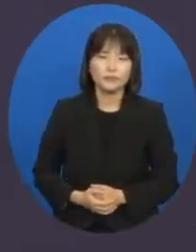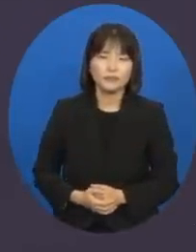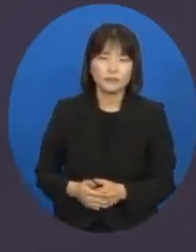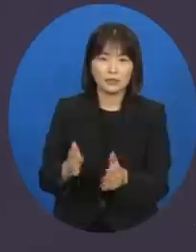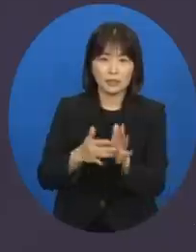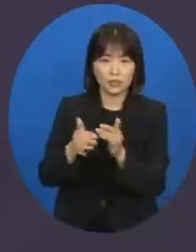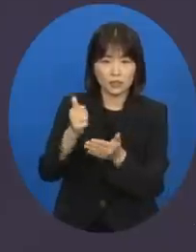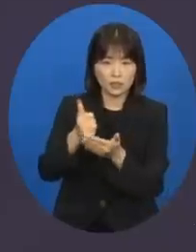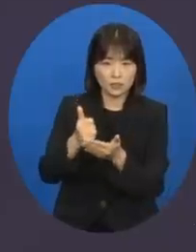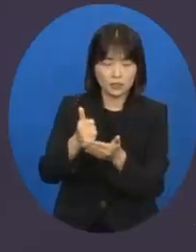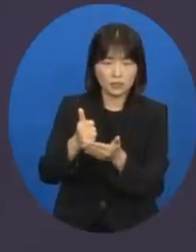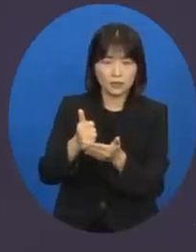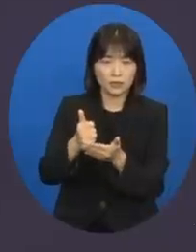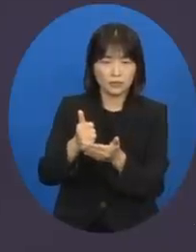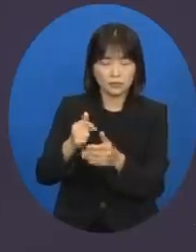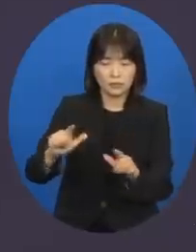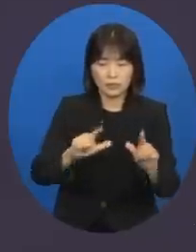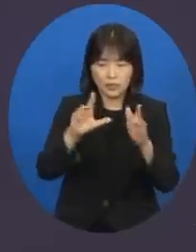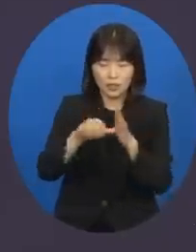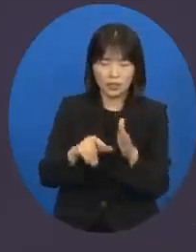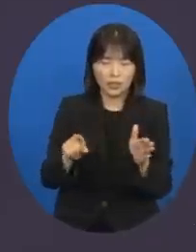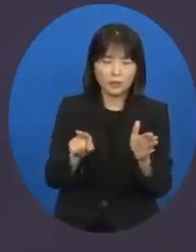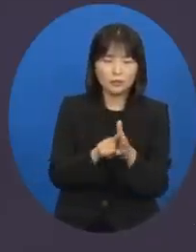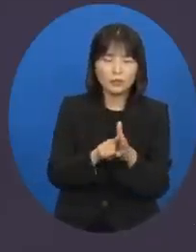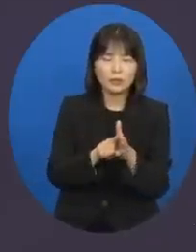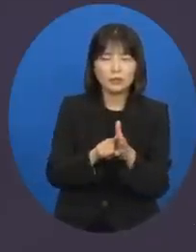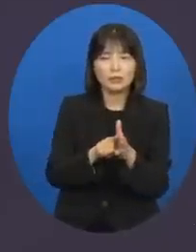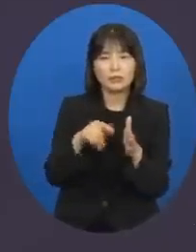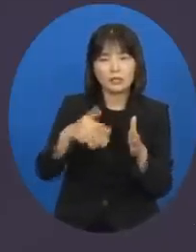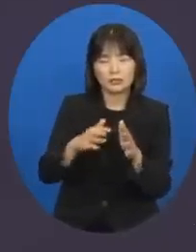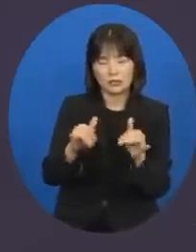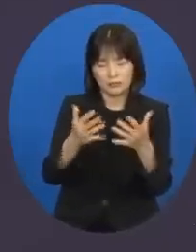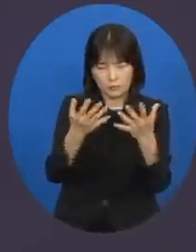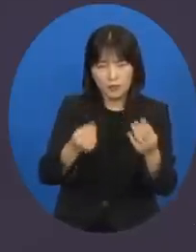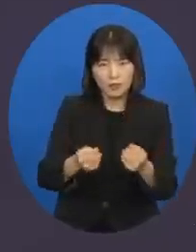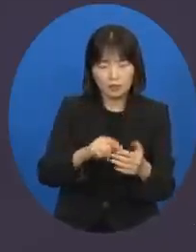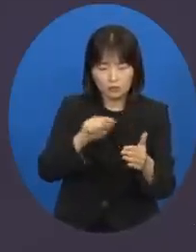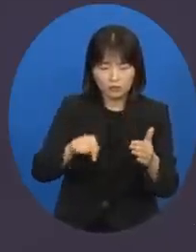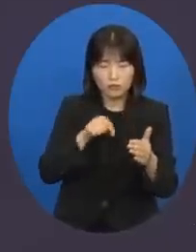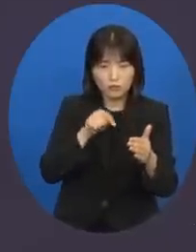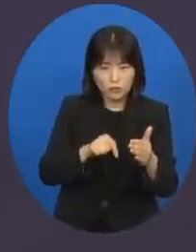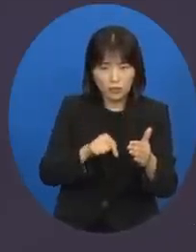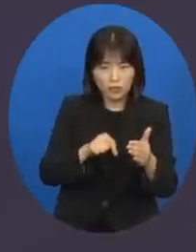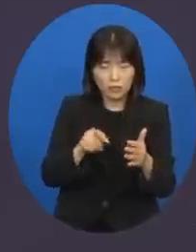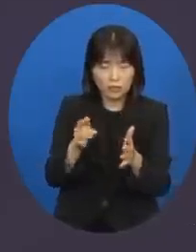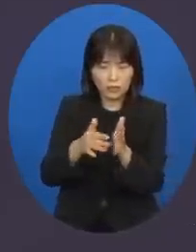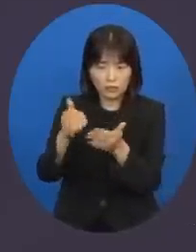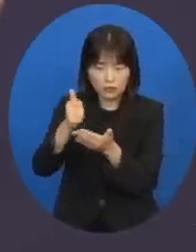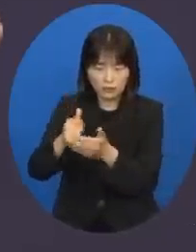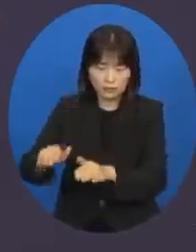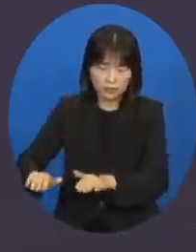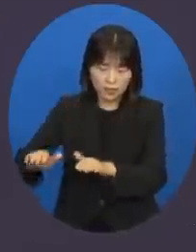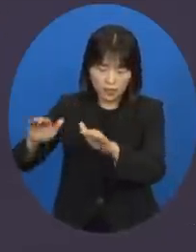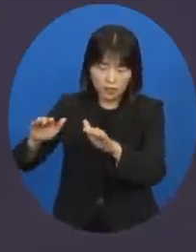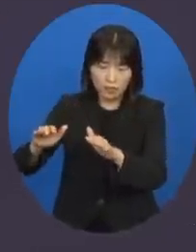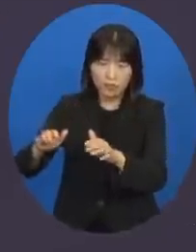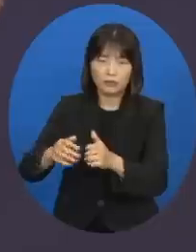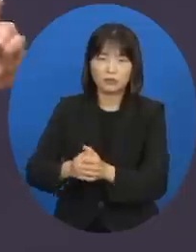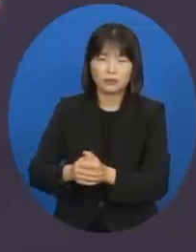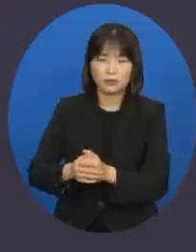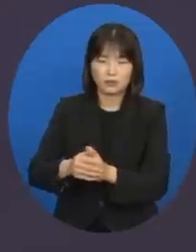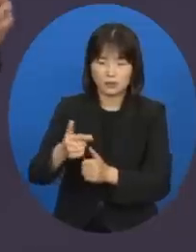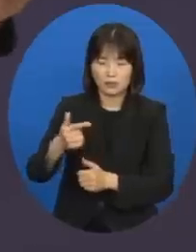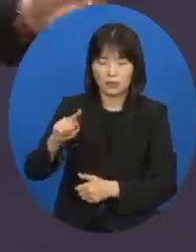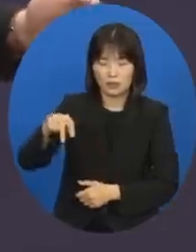예수님 당시에 믿지 않았던 사람들이 많았어요. 그 중에 누구였는지 아십니까? 예수님이 자랐던 나사렛 사람들, 그